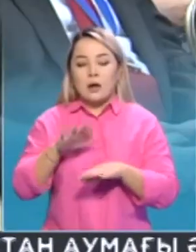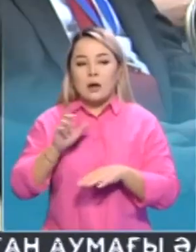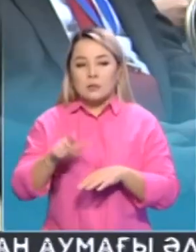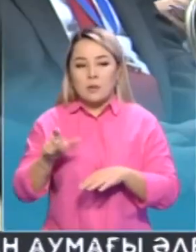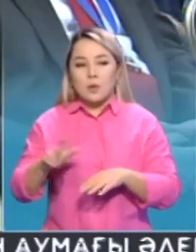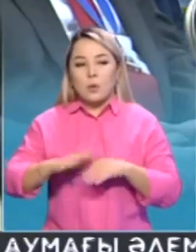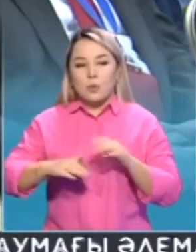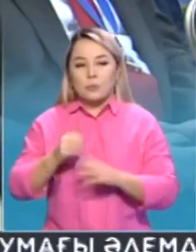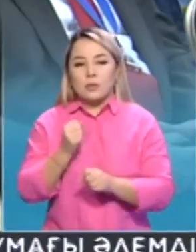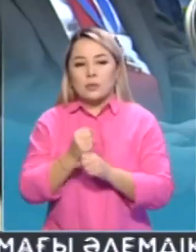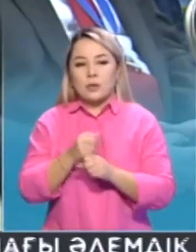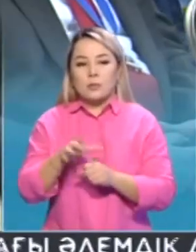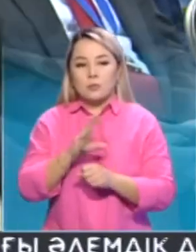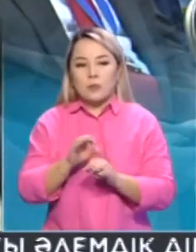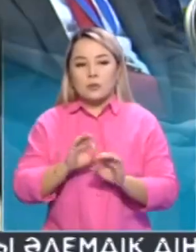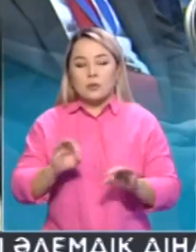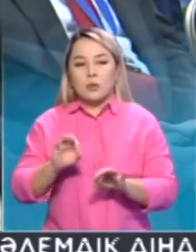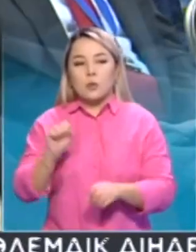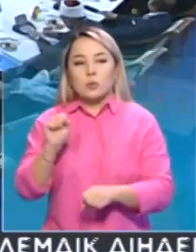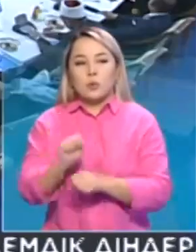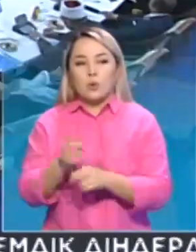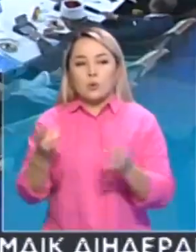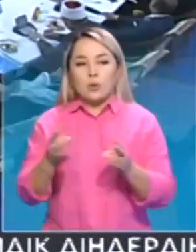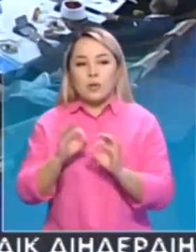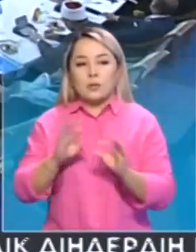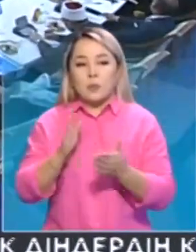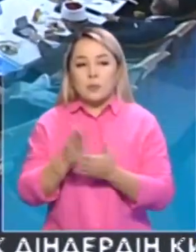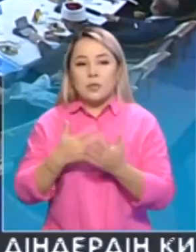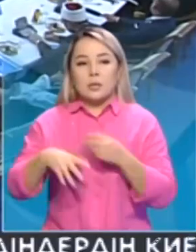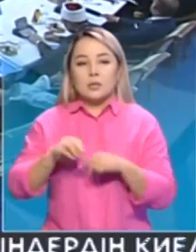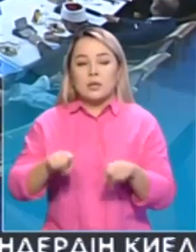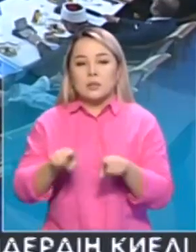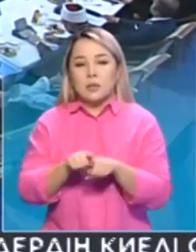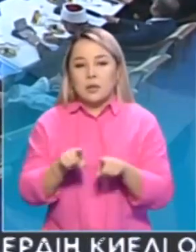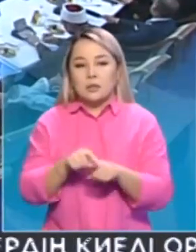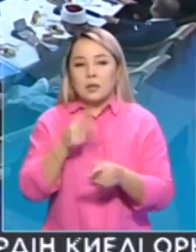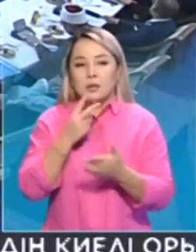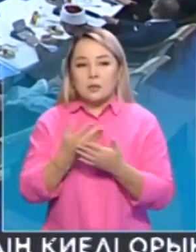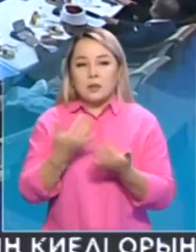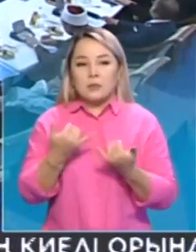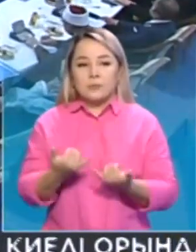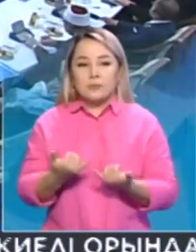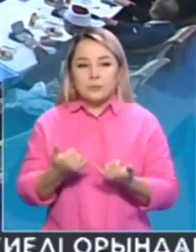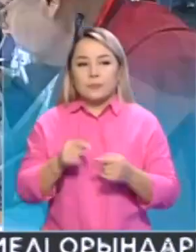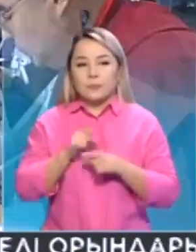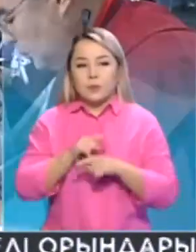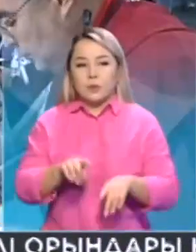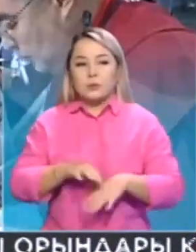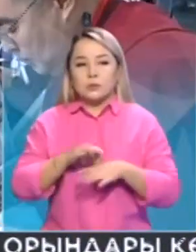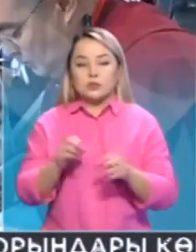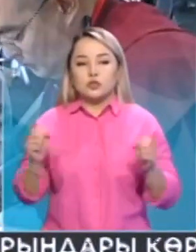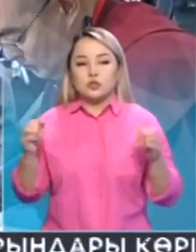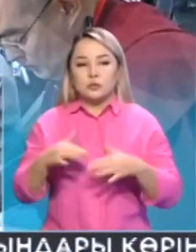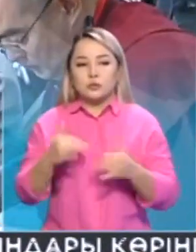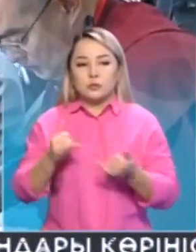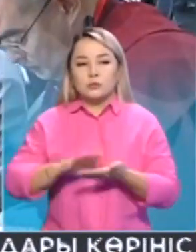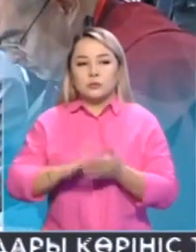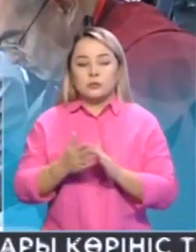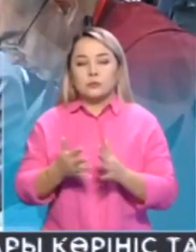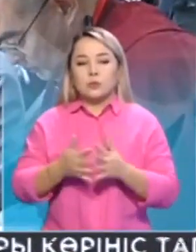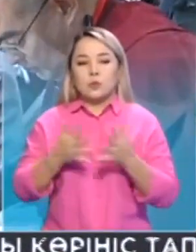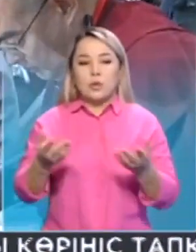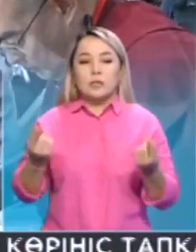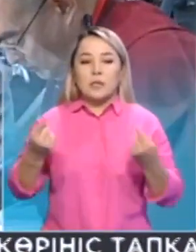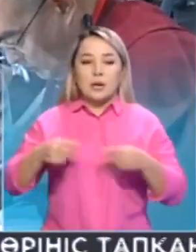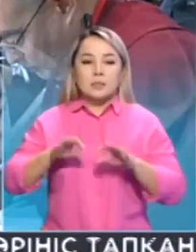қолымен жасалғанын, мұны тоқтату керектігін айтты. Ол үшін бәріне керек қасиет, ізгілік. Жалпы жиналғандар қазір жаһандық үлкен дағдарыс